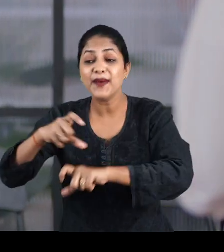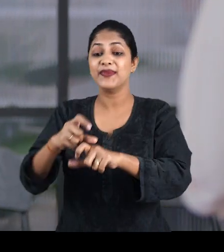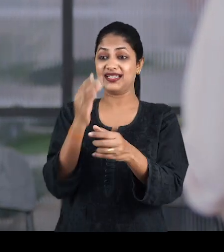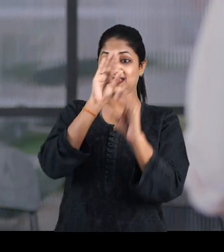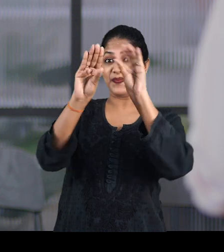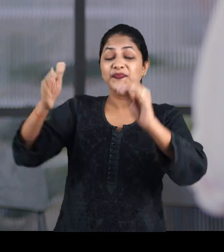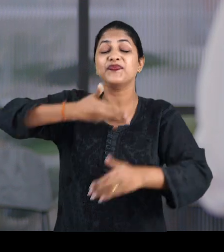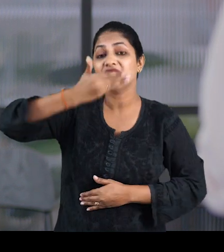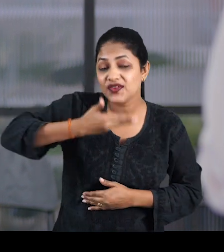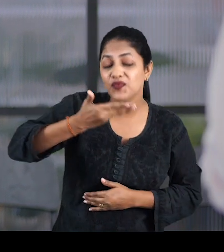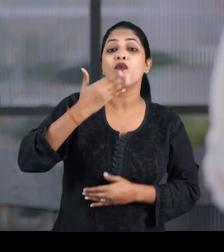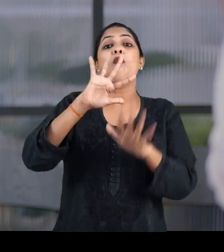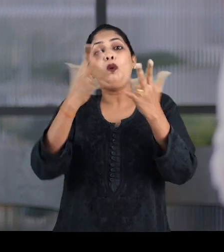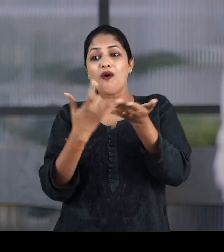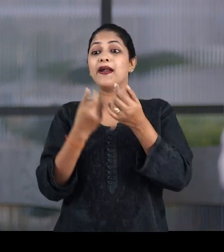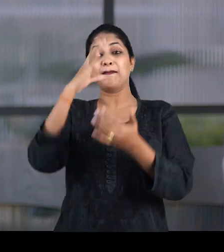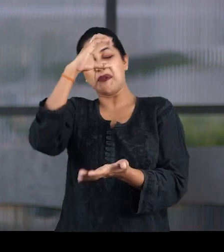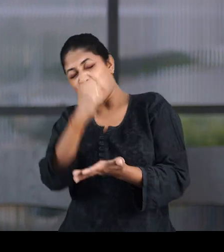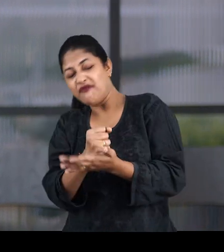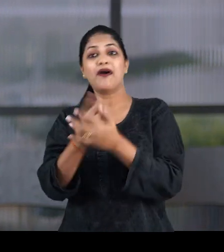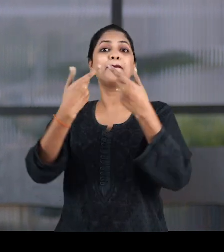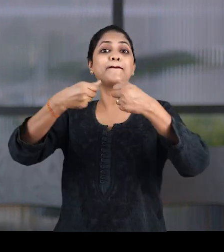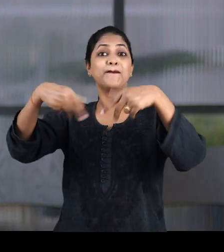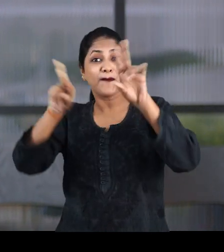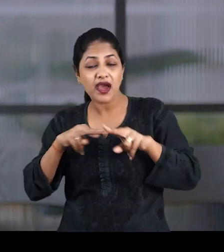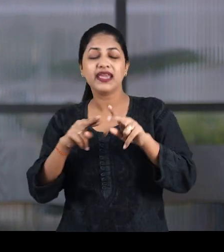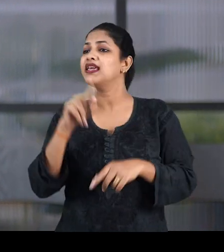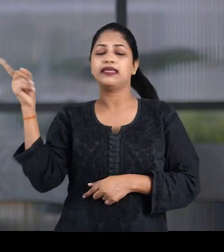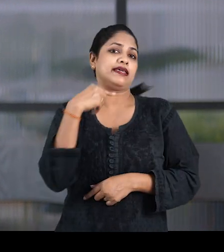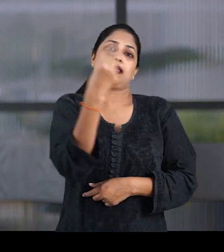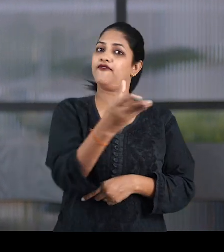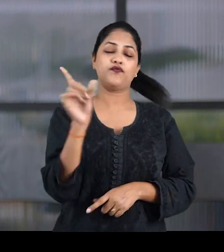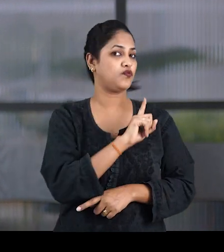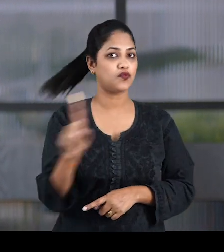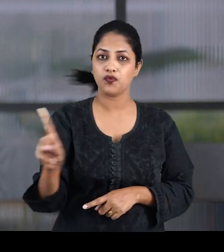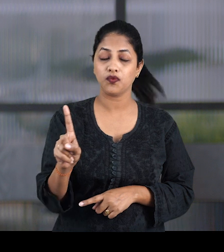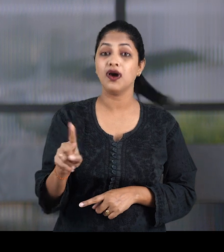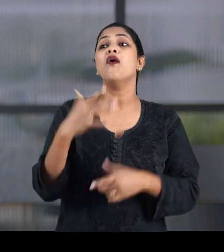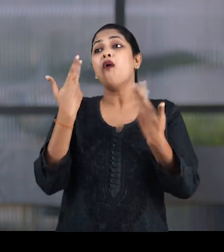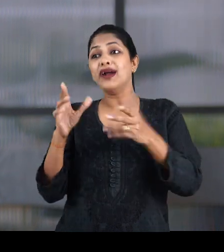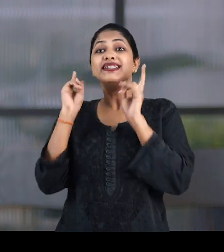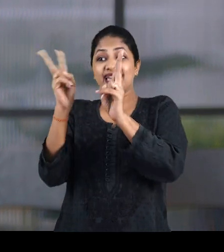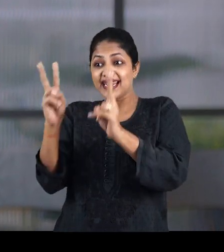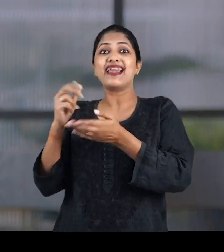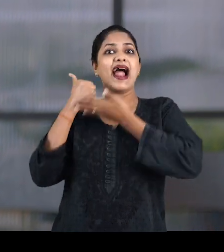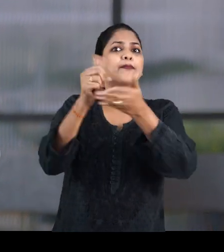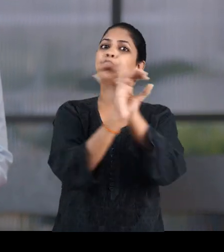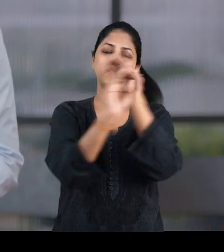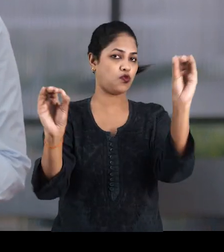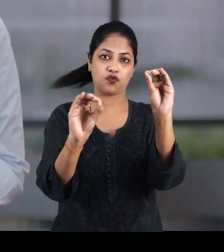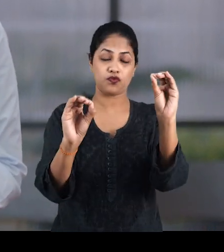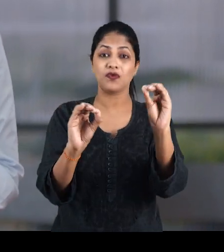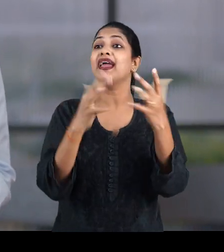રેગ્યુલેટેડ એક્સચેન્જીસ રોકાણ સંબંધિત સલાહ કે ખાતરીદાયક વળતર નથી આપતા અને ન તો કોઈના માટે ટ્રેડિંગ કરે